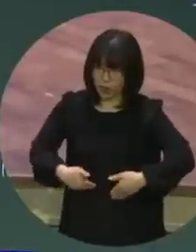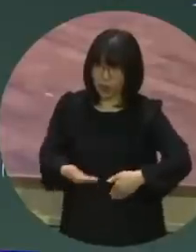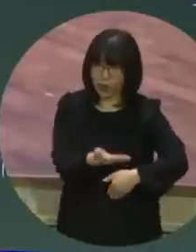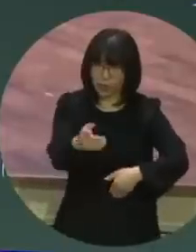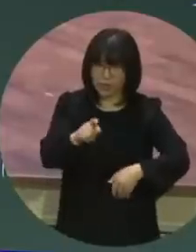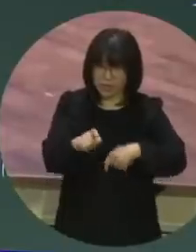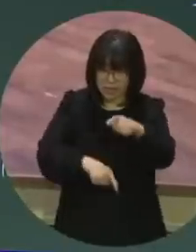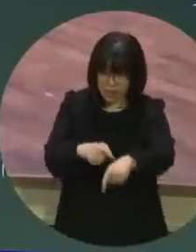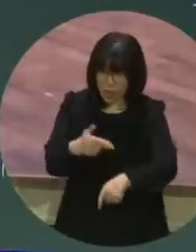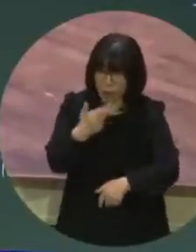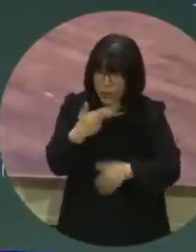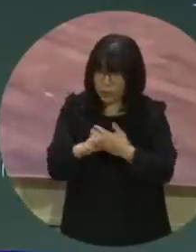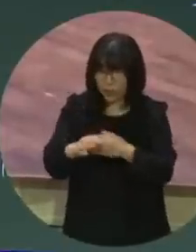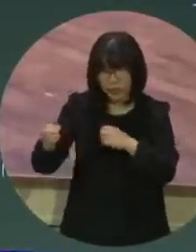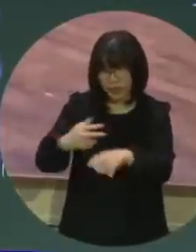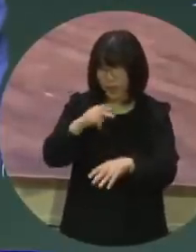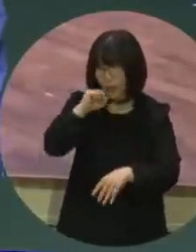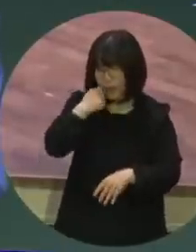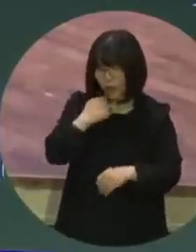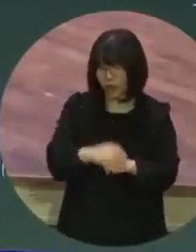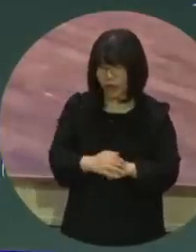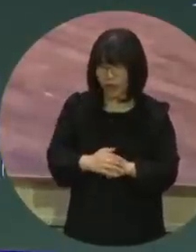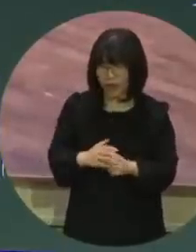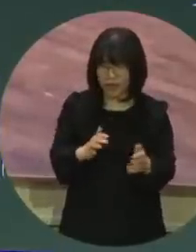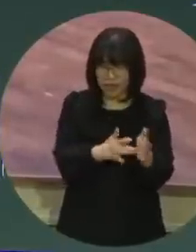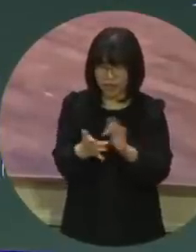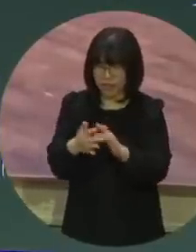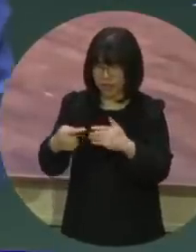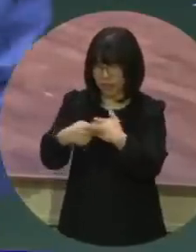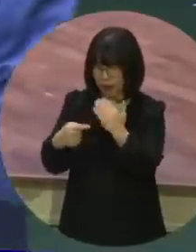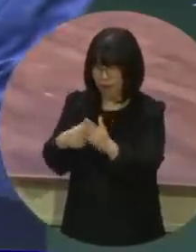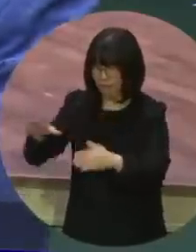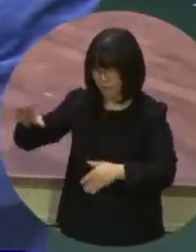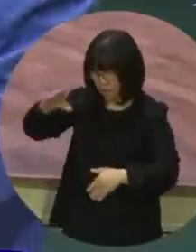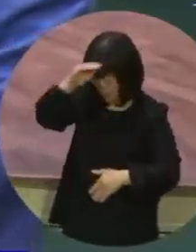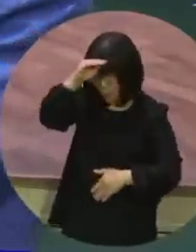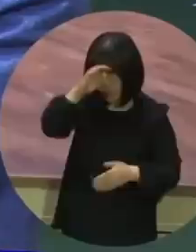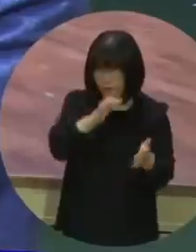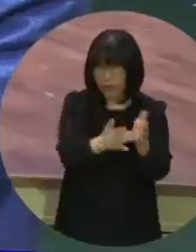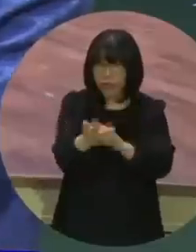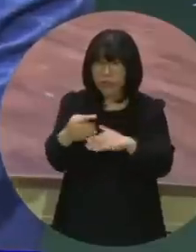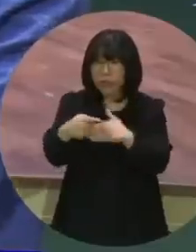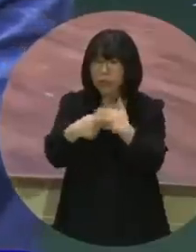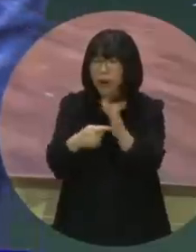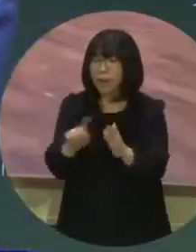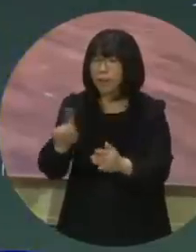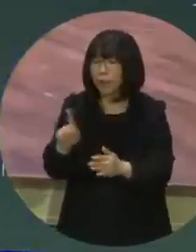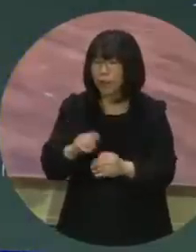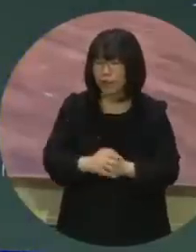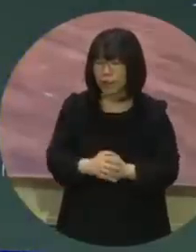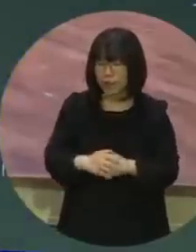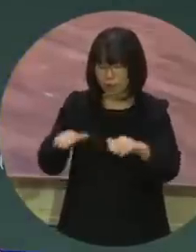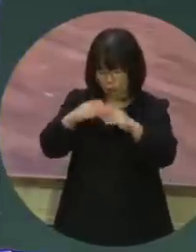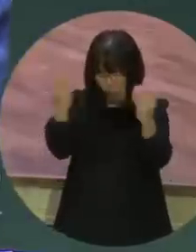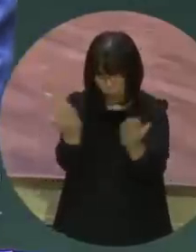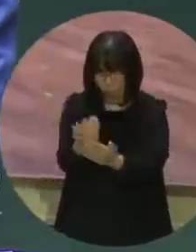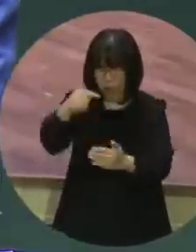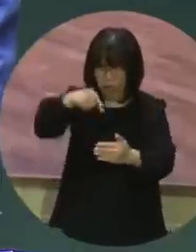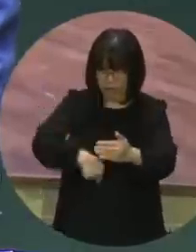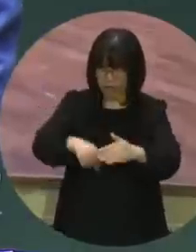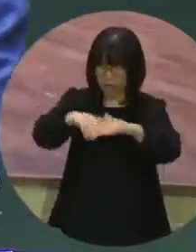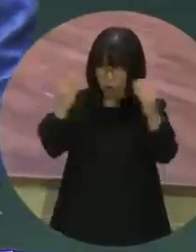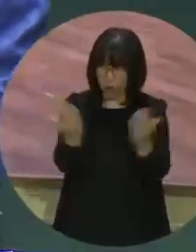응답이 옵니다. 하나님, 예수님의 마음을 본받아. 자, 예수 그리스도의 마음이 어떤 마음입니까? 올인